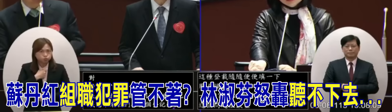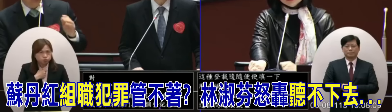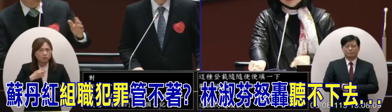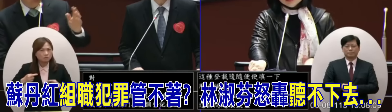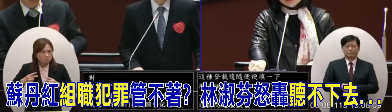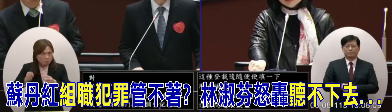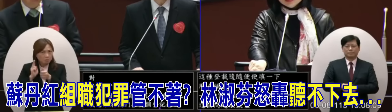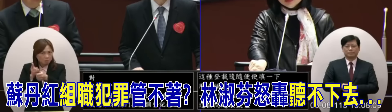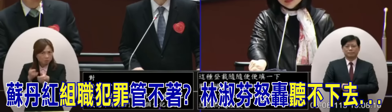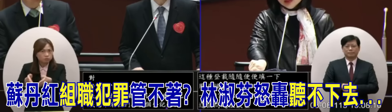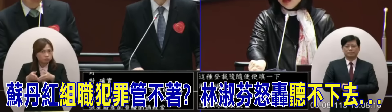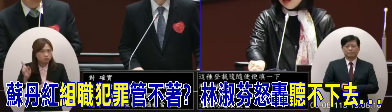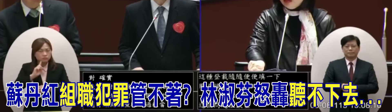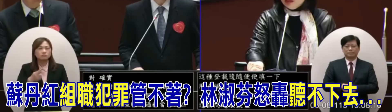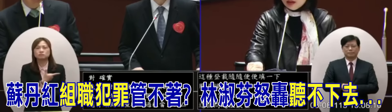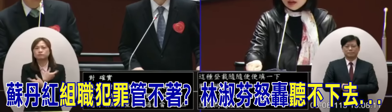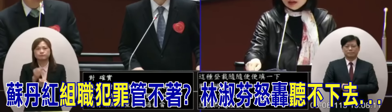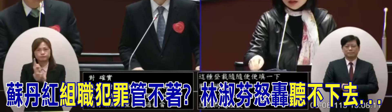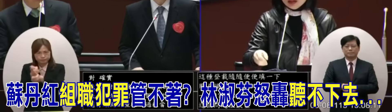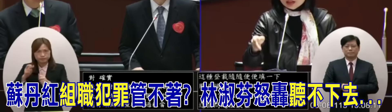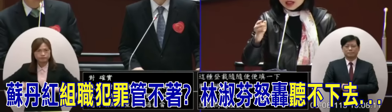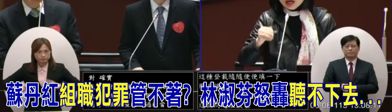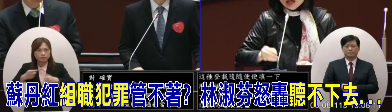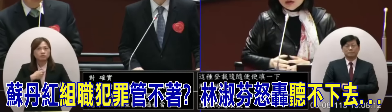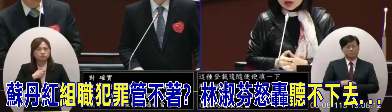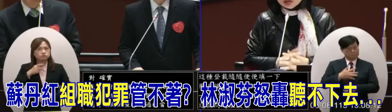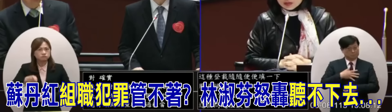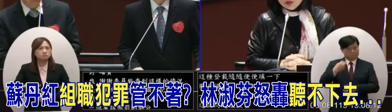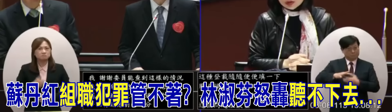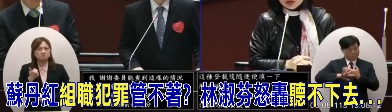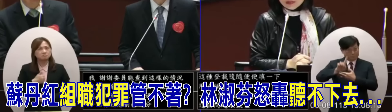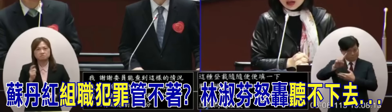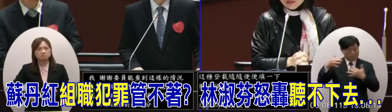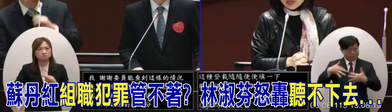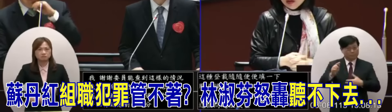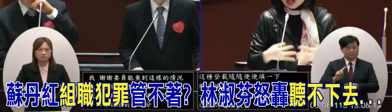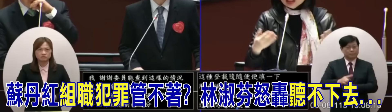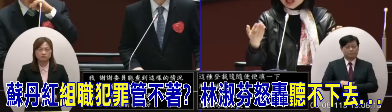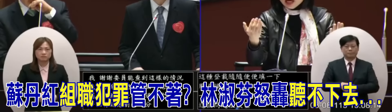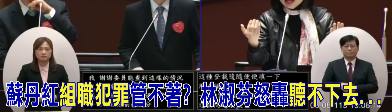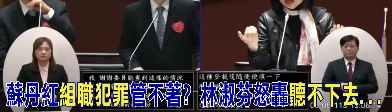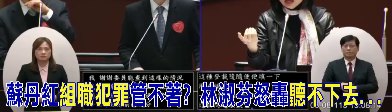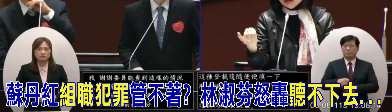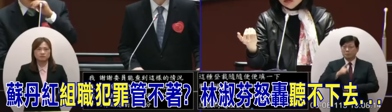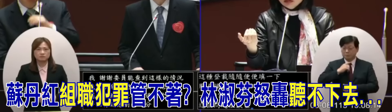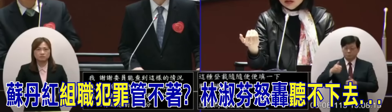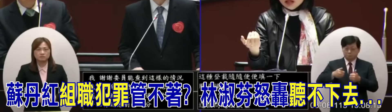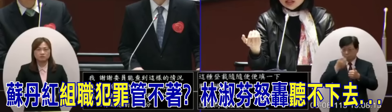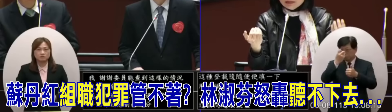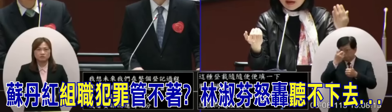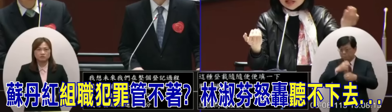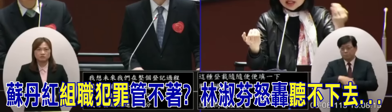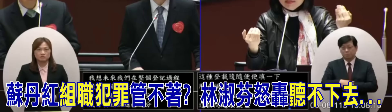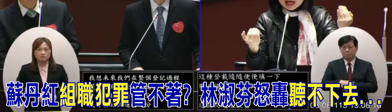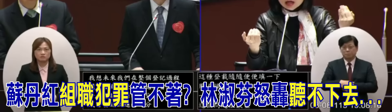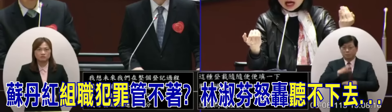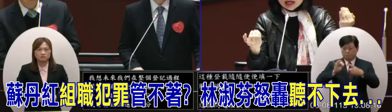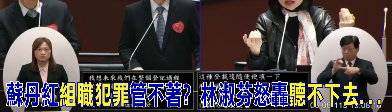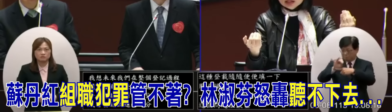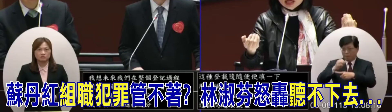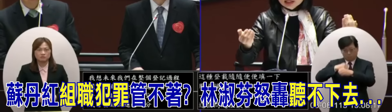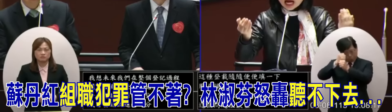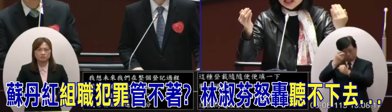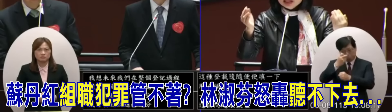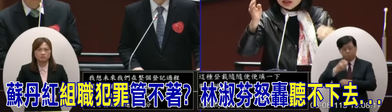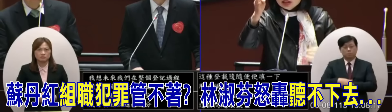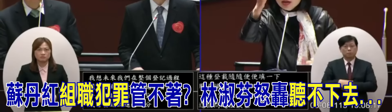的部分，我们一定要要求他改进。这个实在是 太，你知道还有一个什么问题吗？他查验了，你100%要查